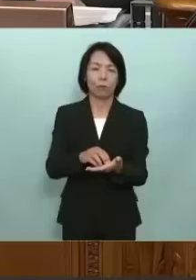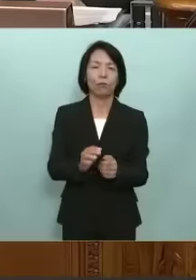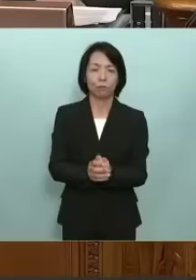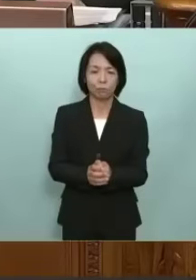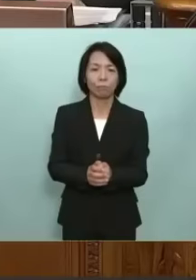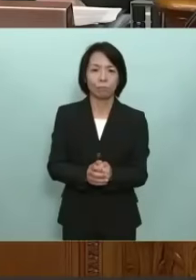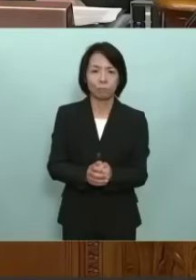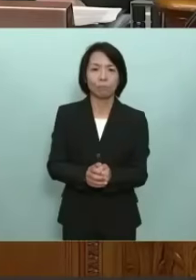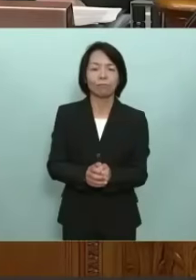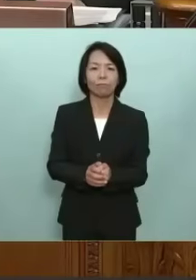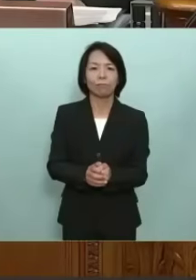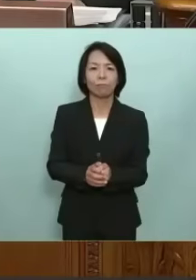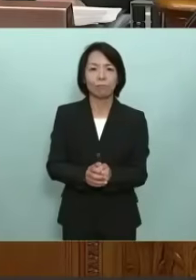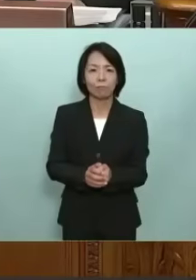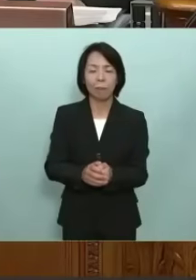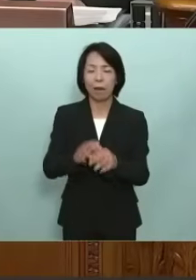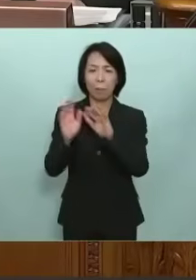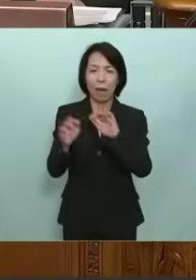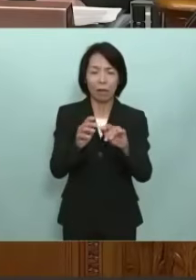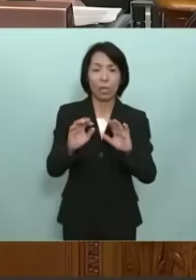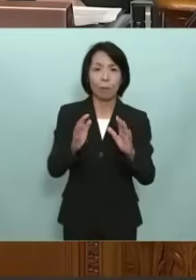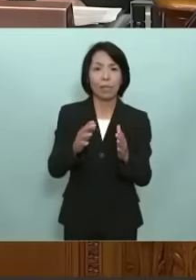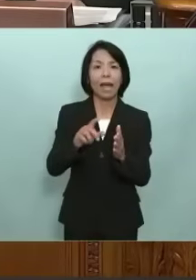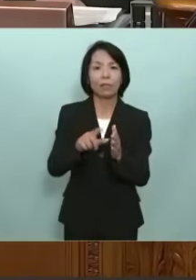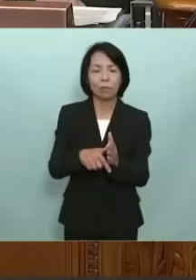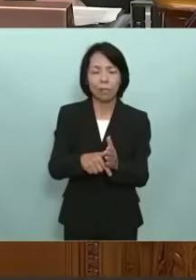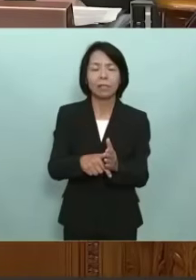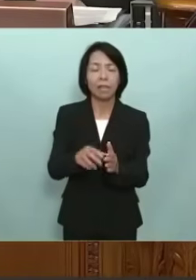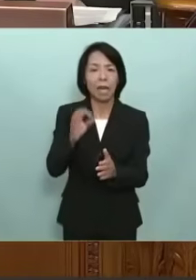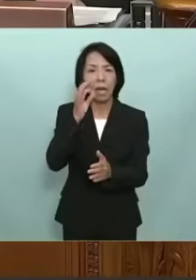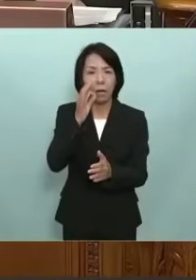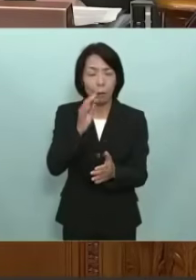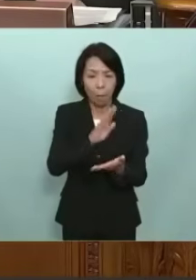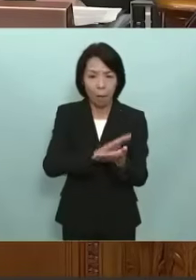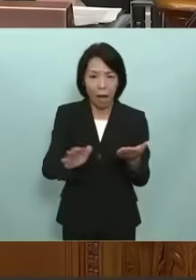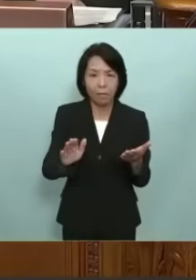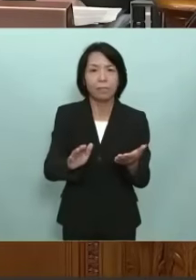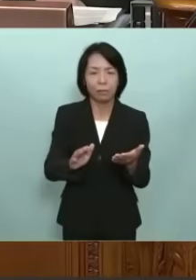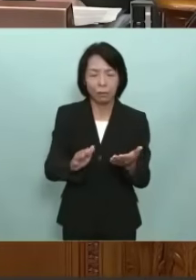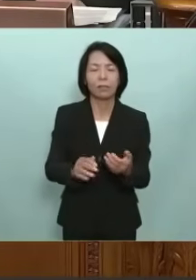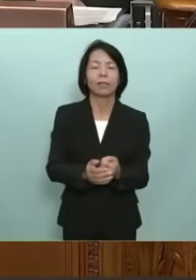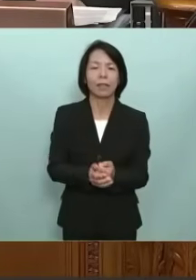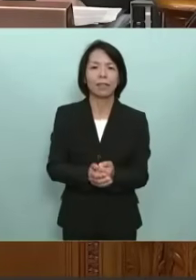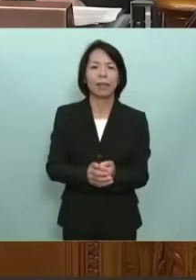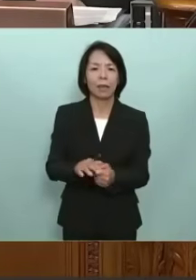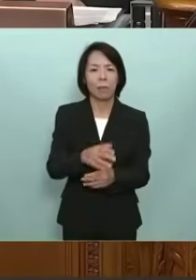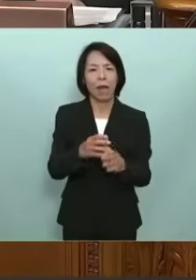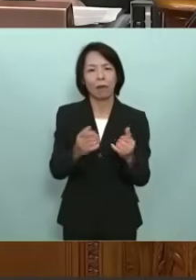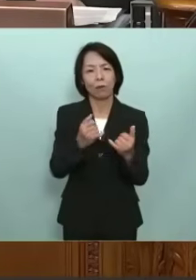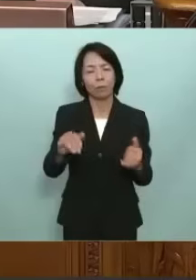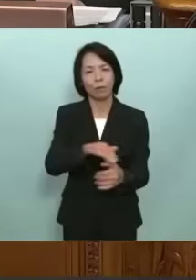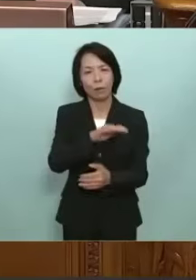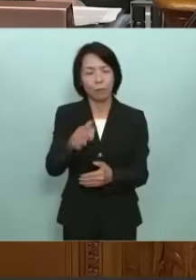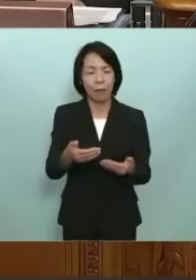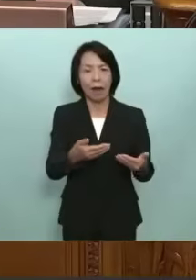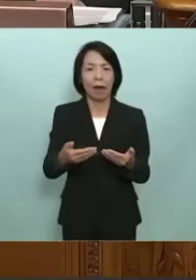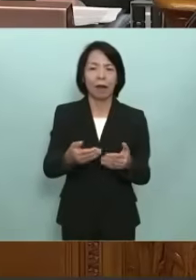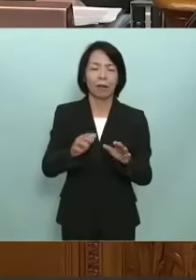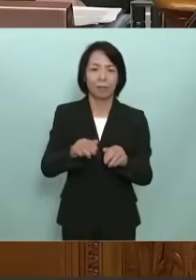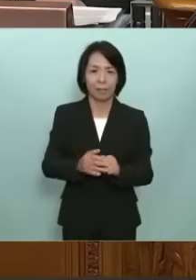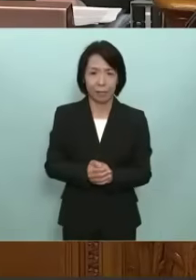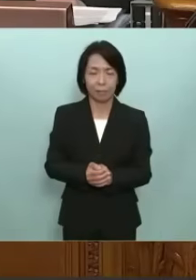点頭から消えた令和の米騒動に多くの国民は戸惑いました日本の食料受給率は